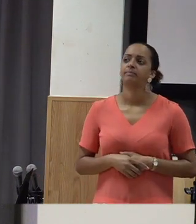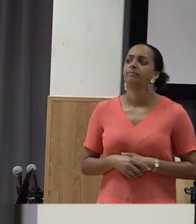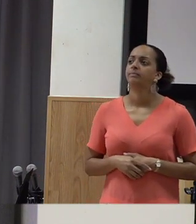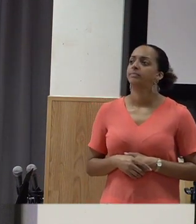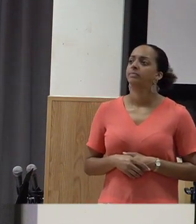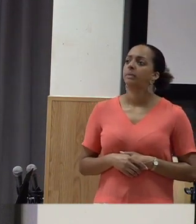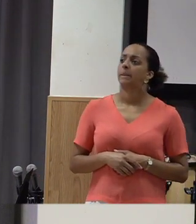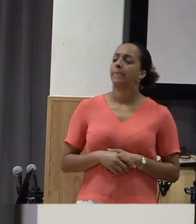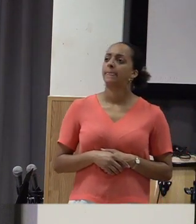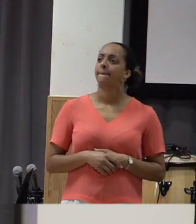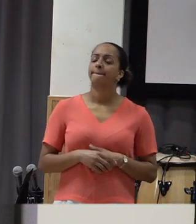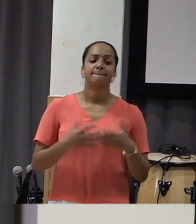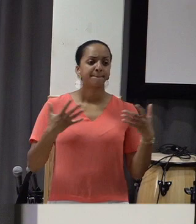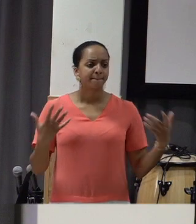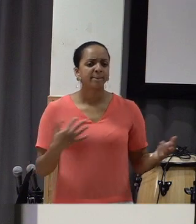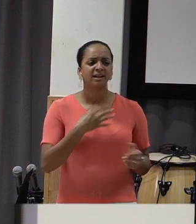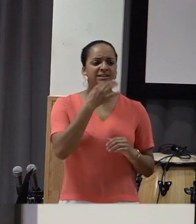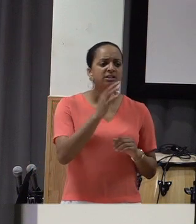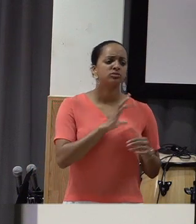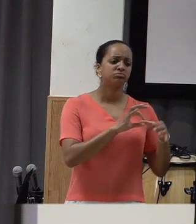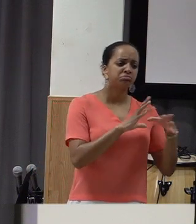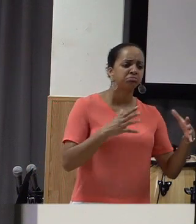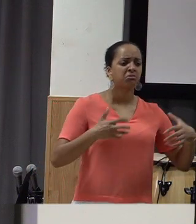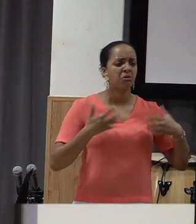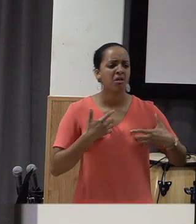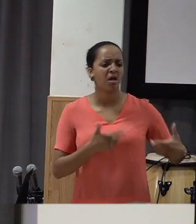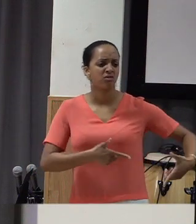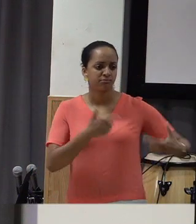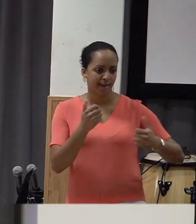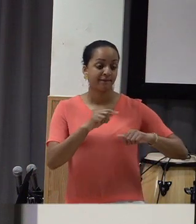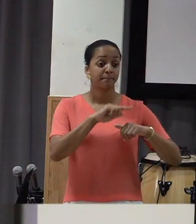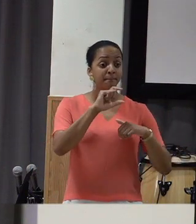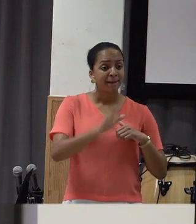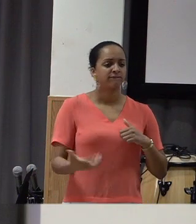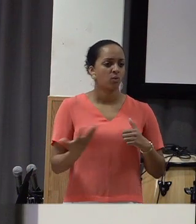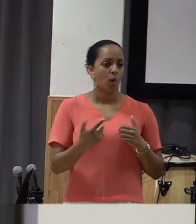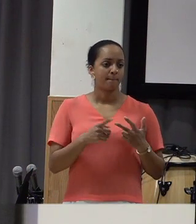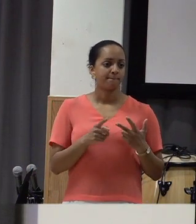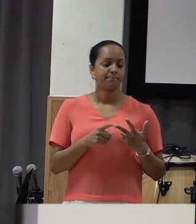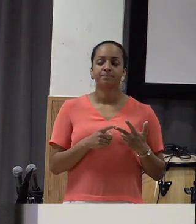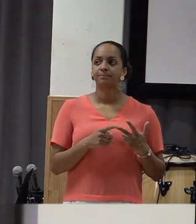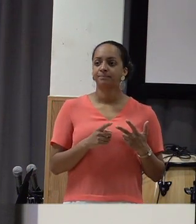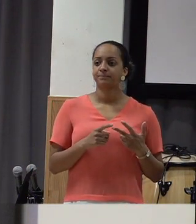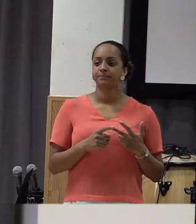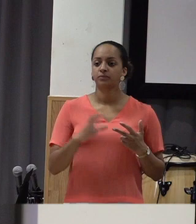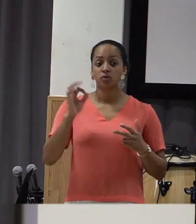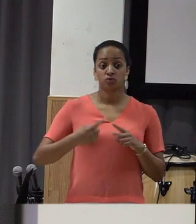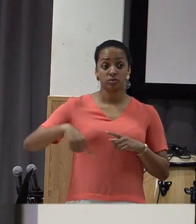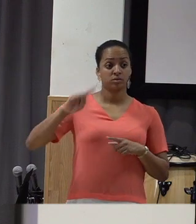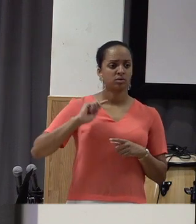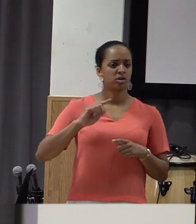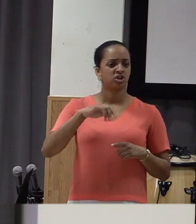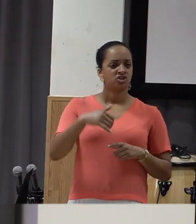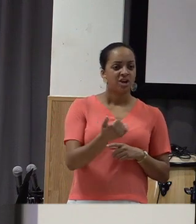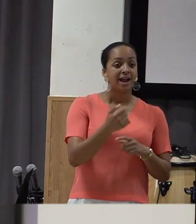Après l'inconstance et la division, la troisième chose qui peut nous empêcher de prier, c'est la suite de ce passage que nous avons lu de Jacques, cette fois-ci les versets